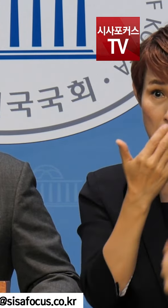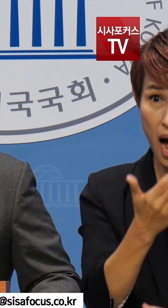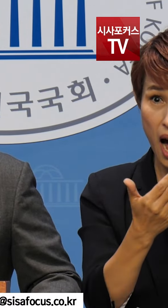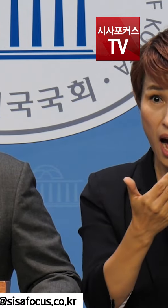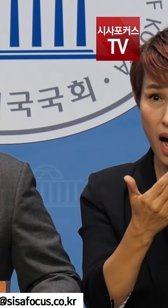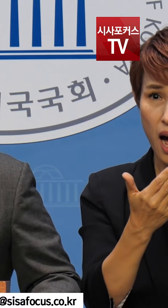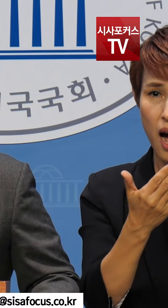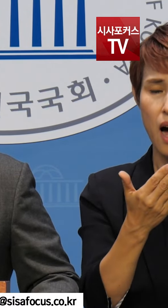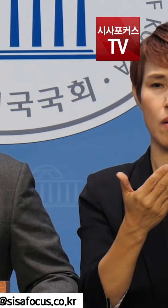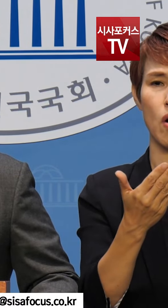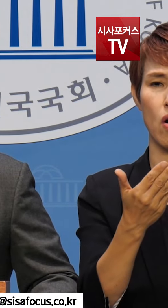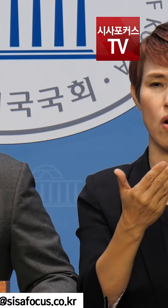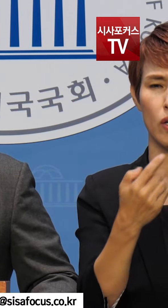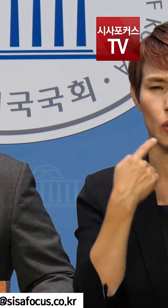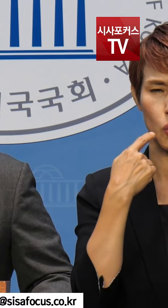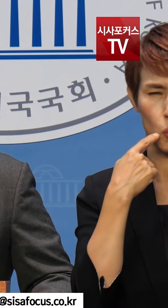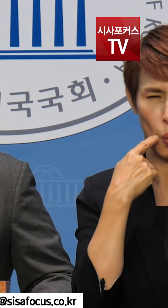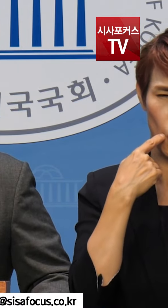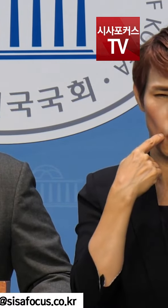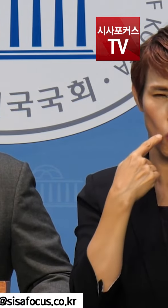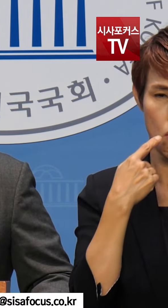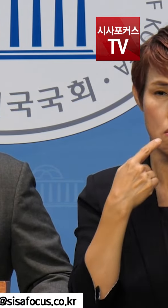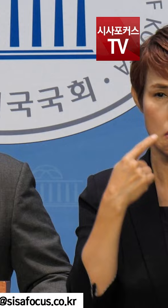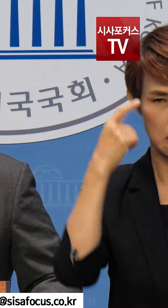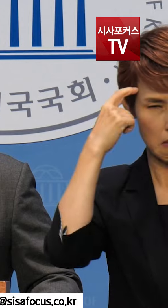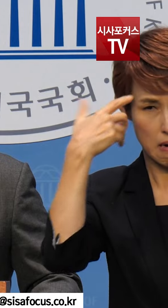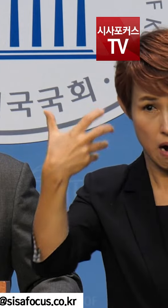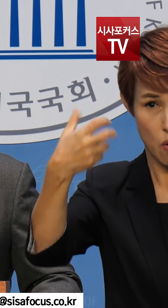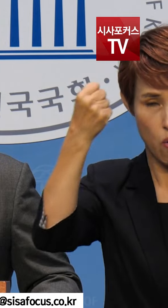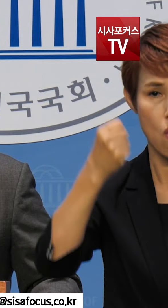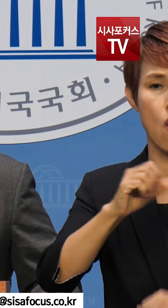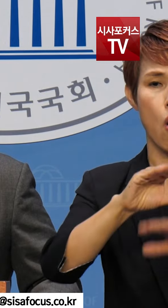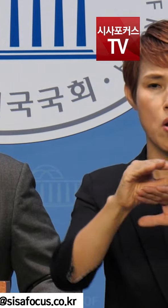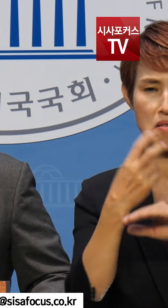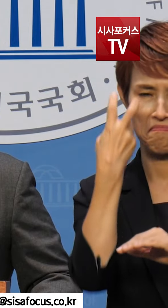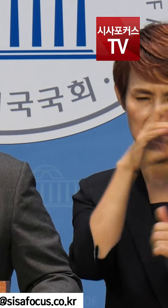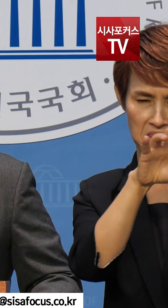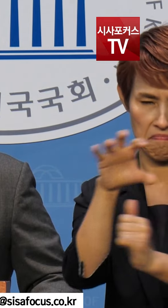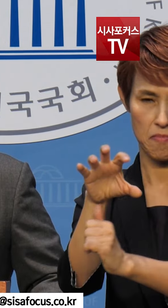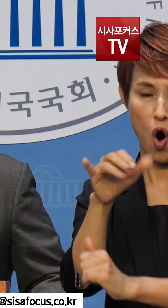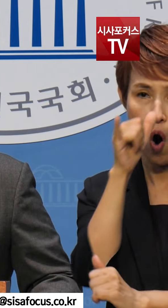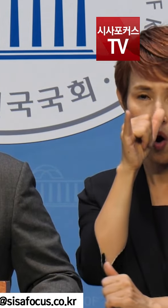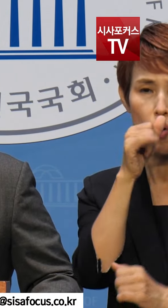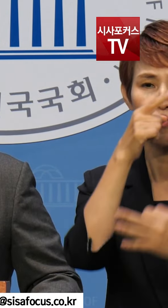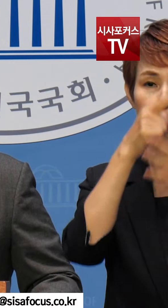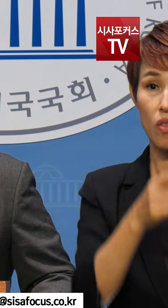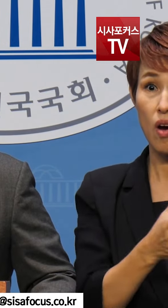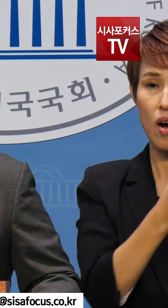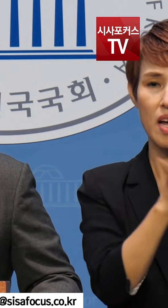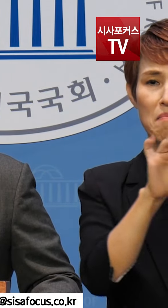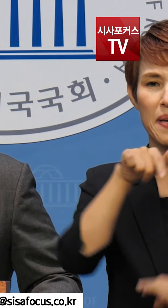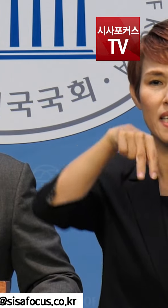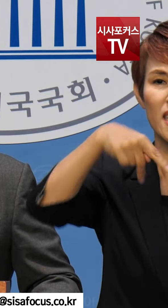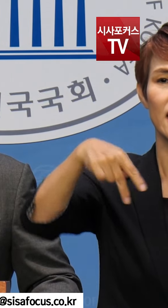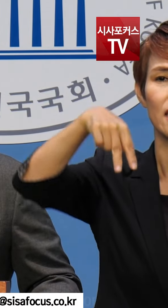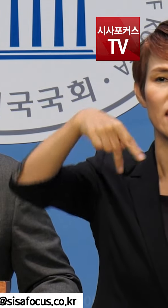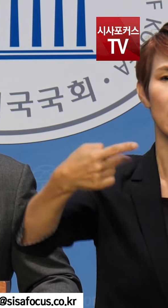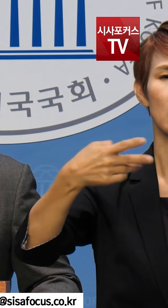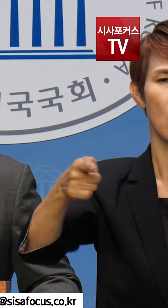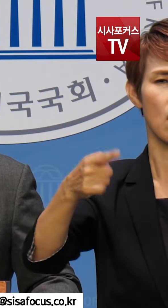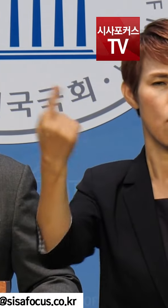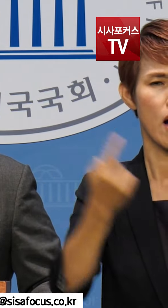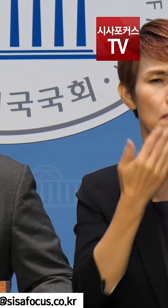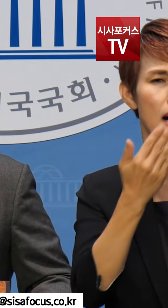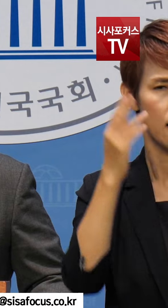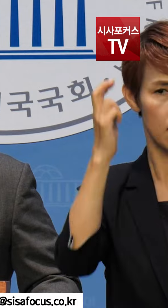극우 편향적 이념으로 언론을 감시하고 통제하는 윤석열의 빅시스터가 될